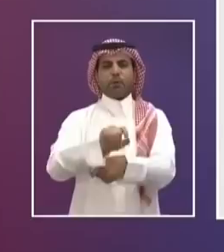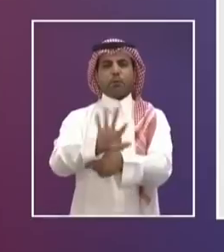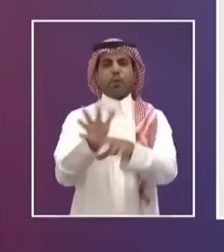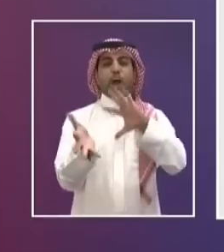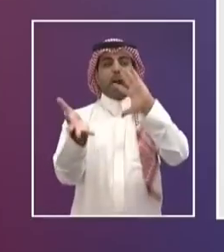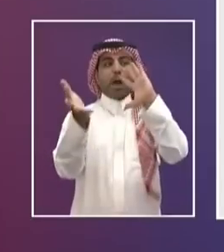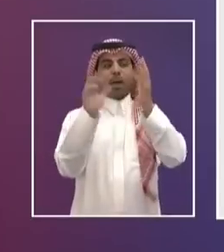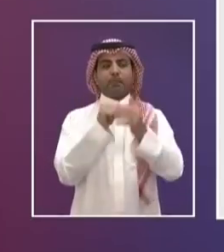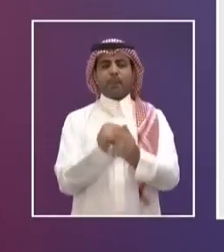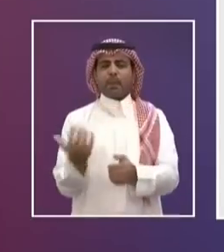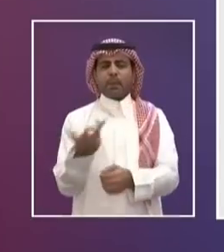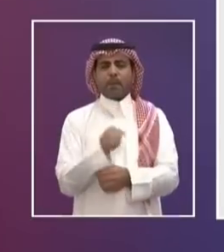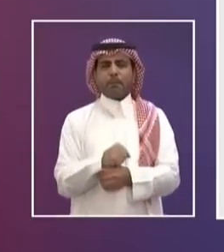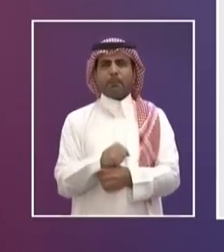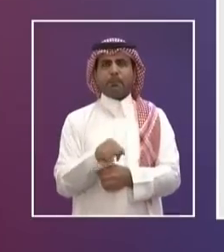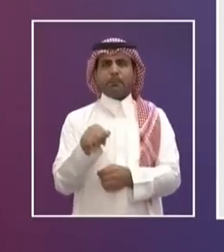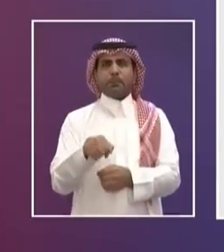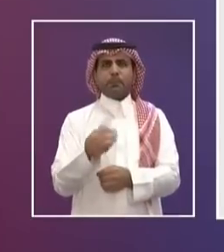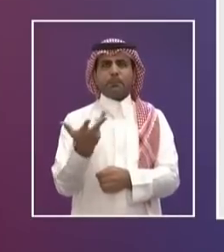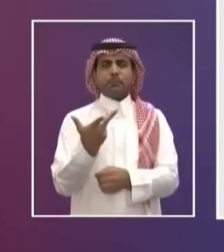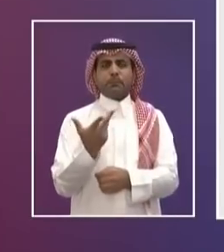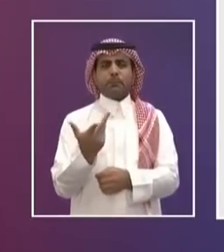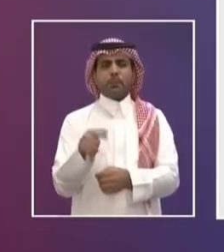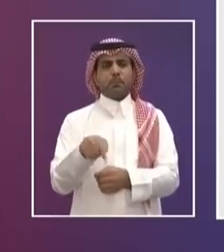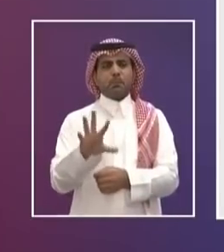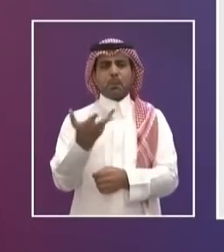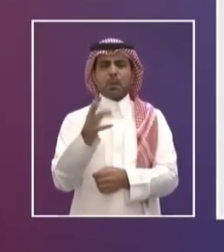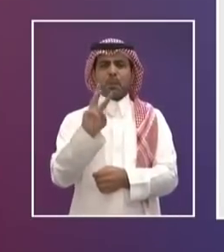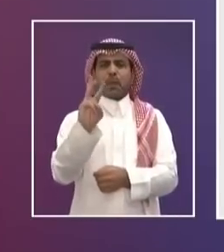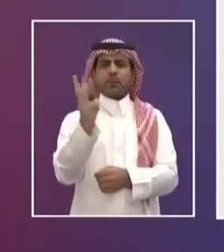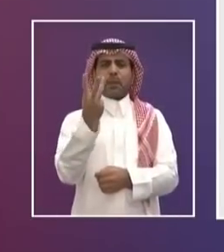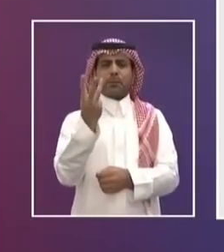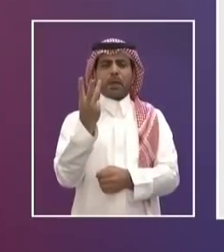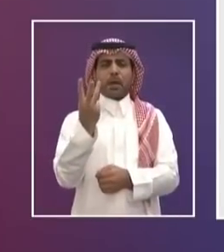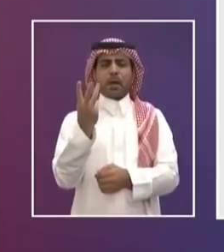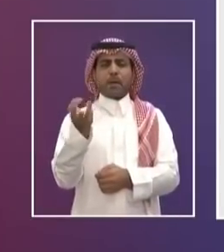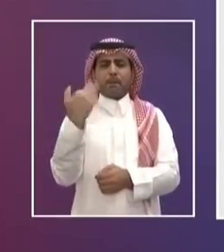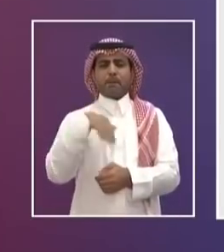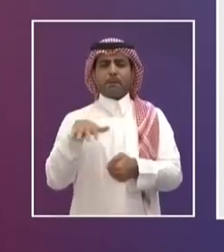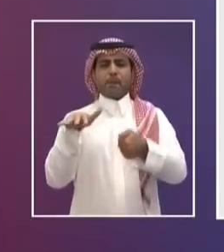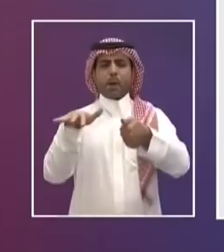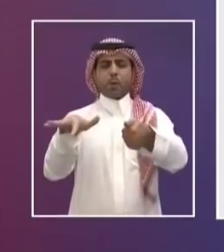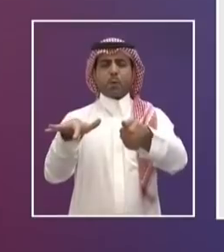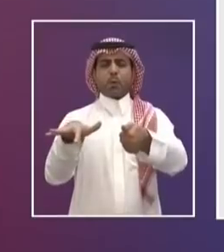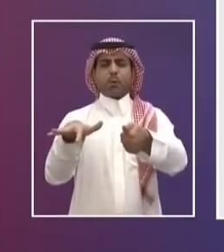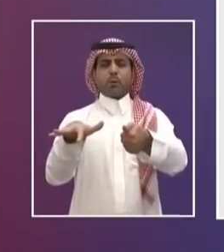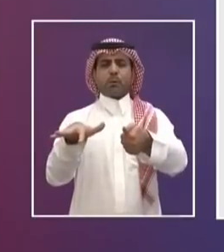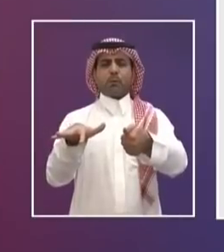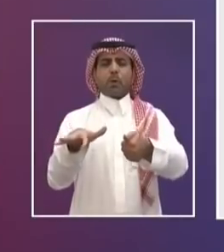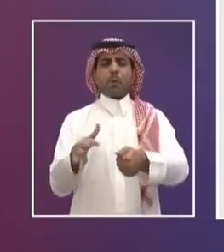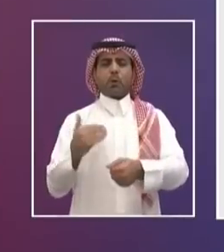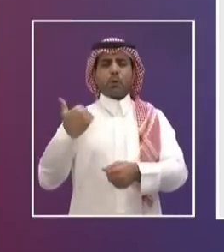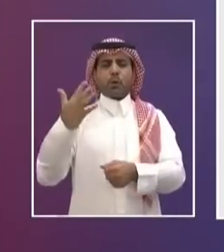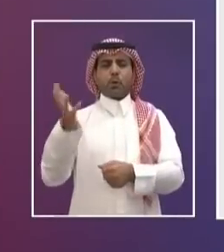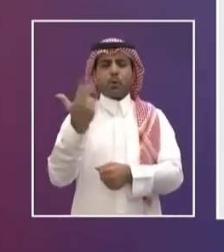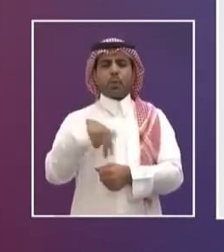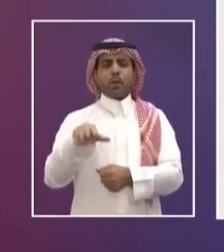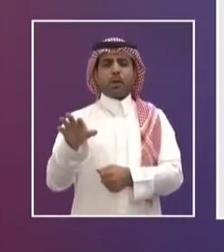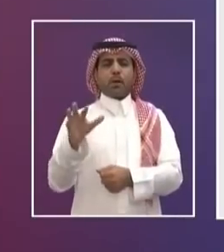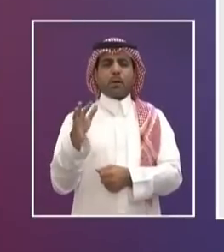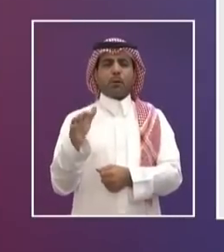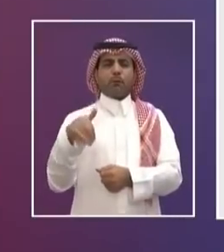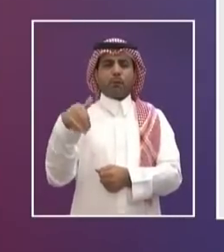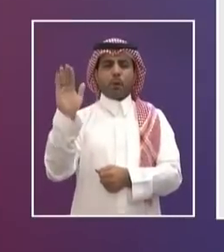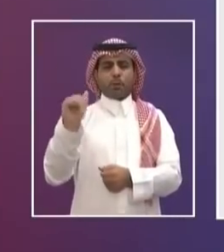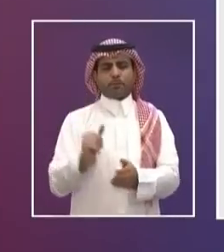به. تجاوز عدد الحالات المصابة والمؤكدة بهذا الفيروس منذ بدء الجائحة وحتى الآن عالميا أكثر من 13 مليون